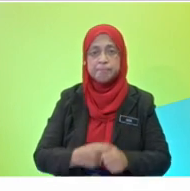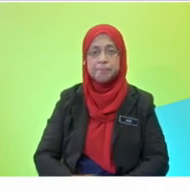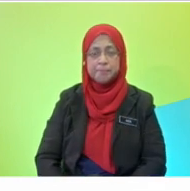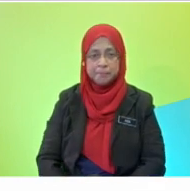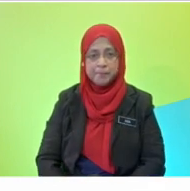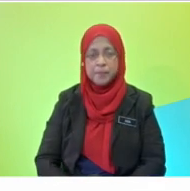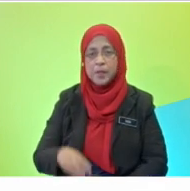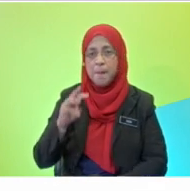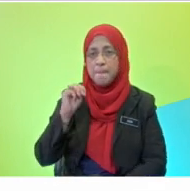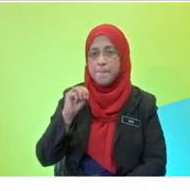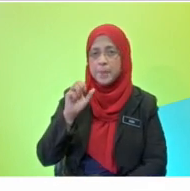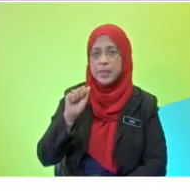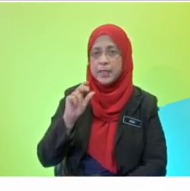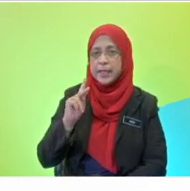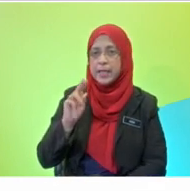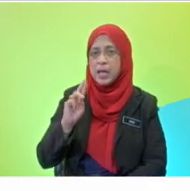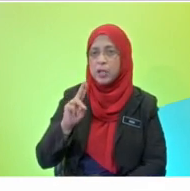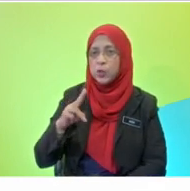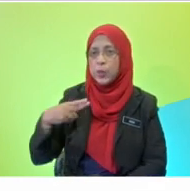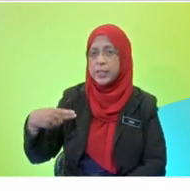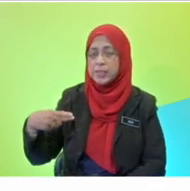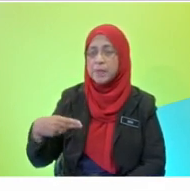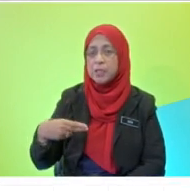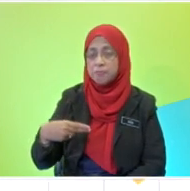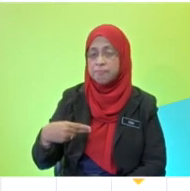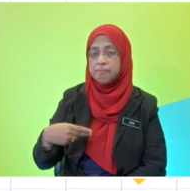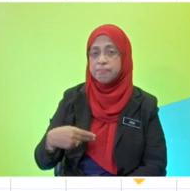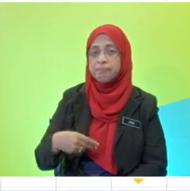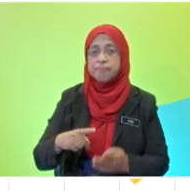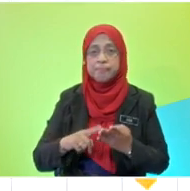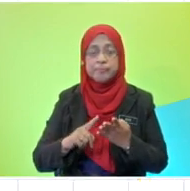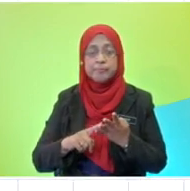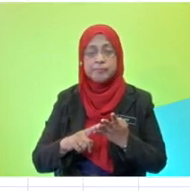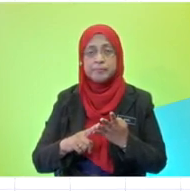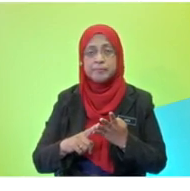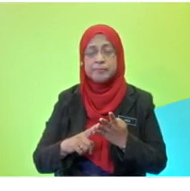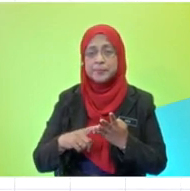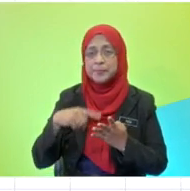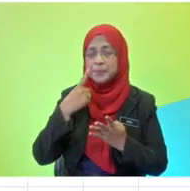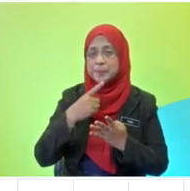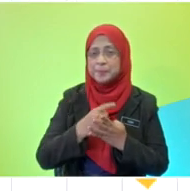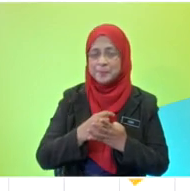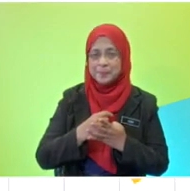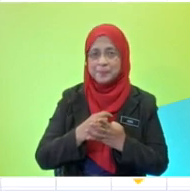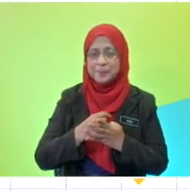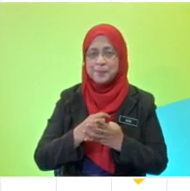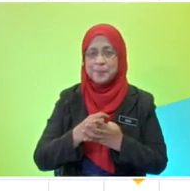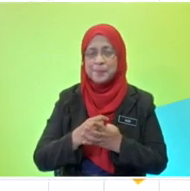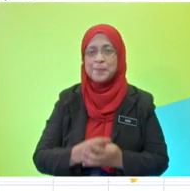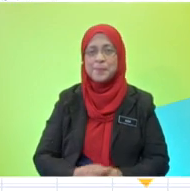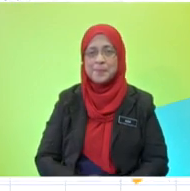makro Oke kita buka lagi buka lagi Buka masih ada masuk untuk murid-murid menjawab Oke siapa yang jawab makro